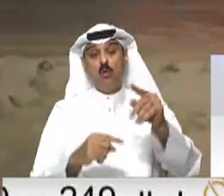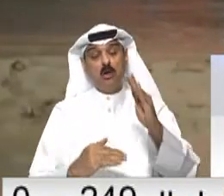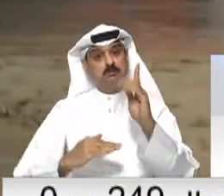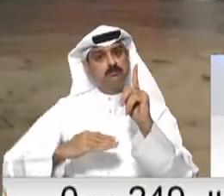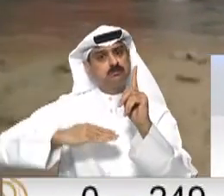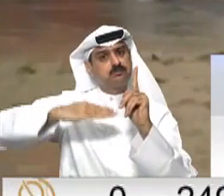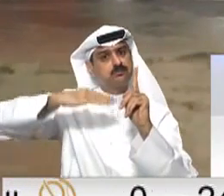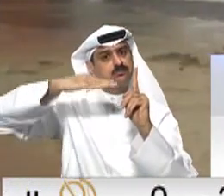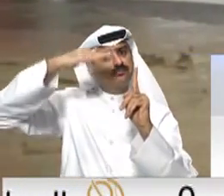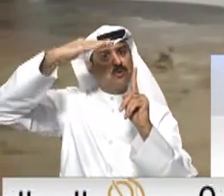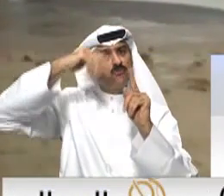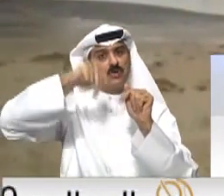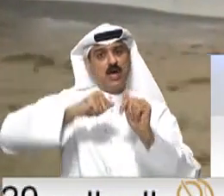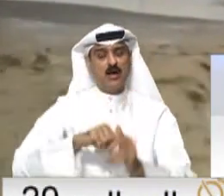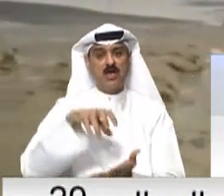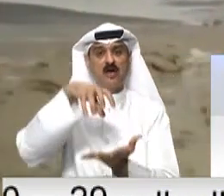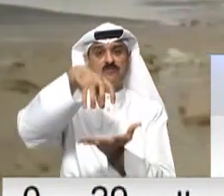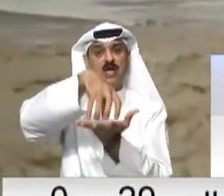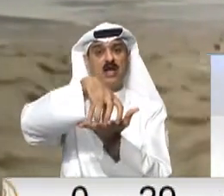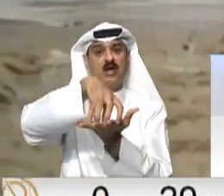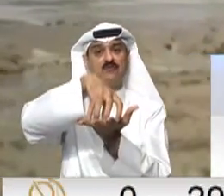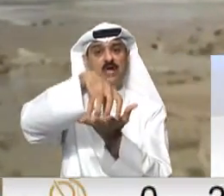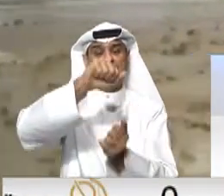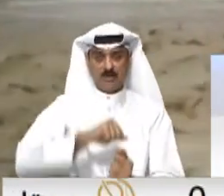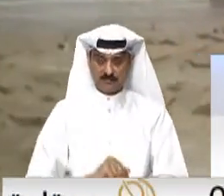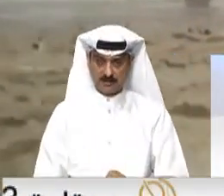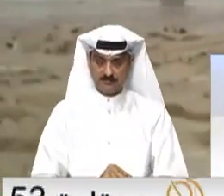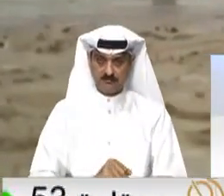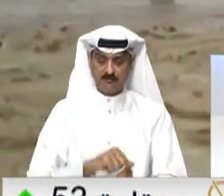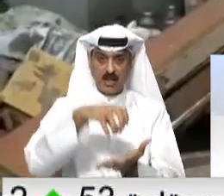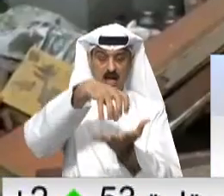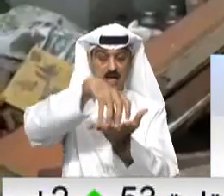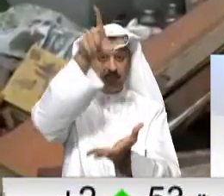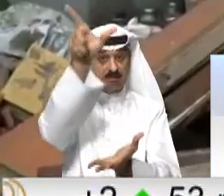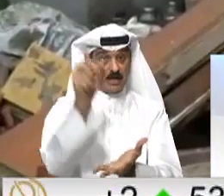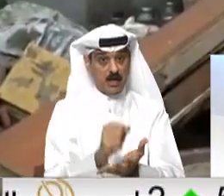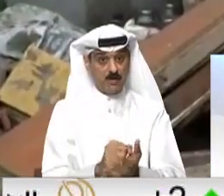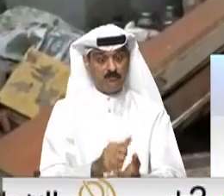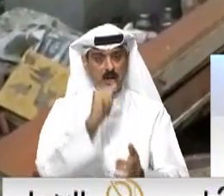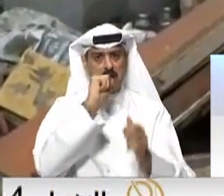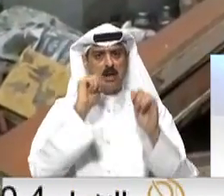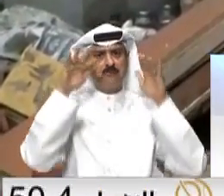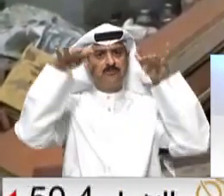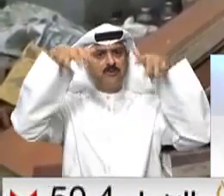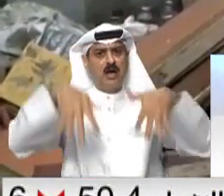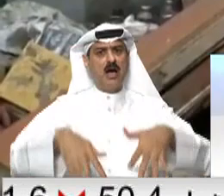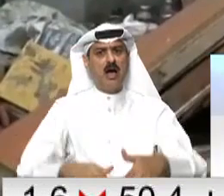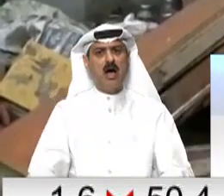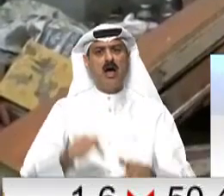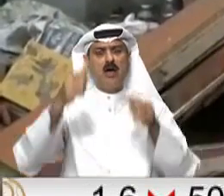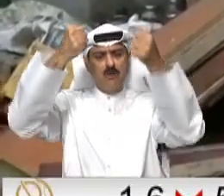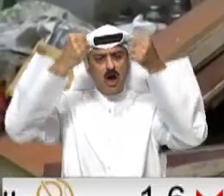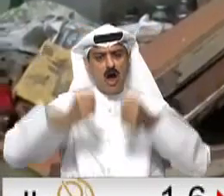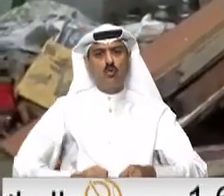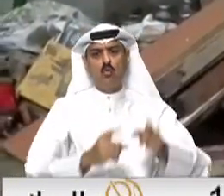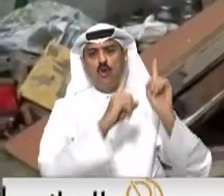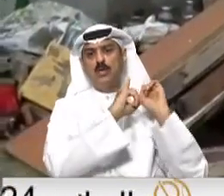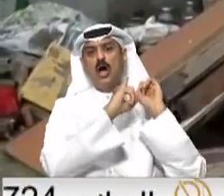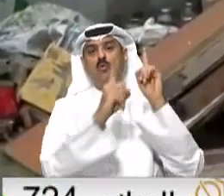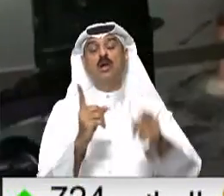في منطقه اميليا رومانيا وصفت الفيضانات بانها الاسوا في البلد منذ قرن